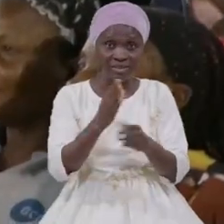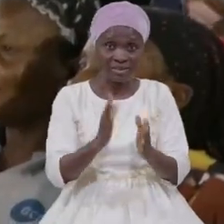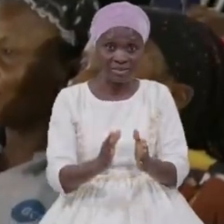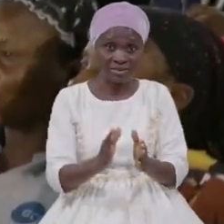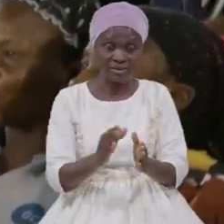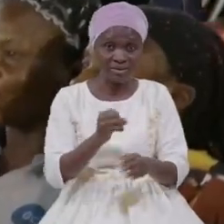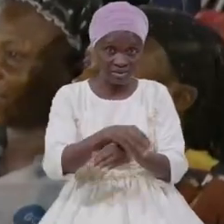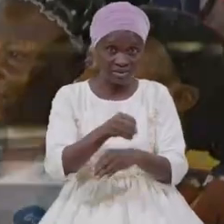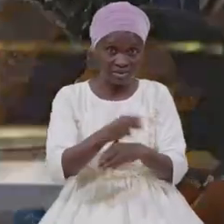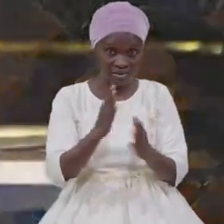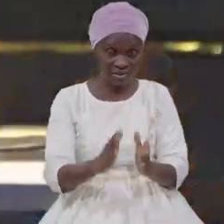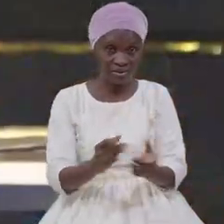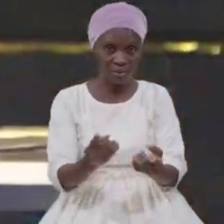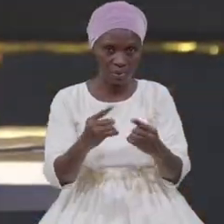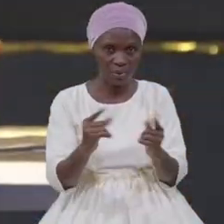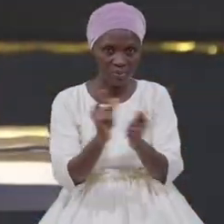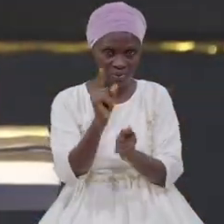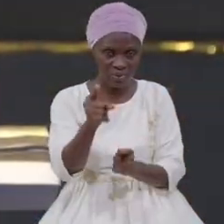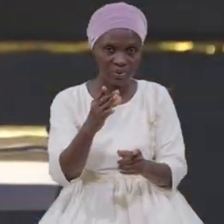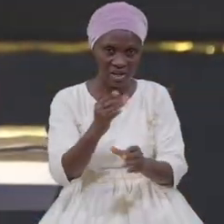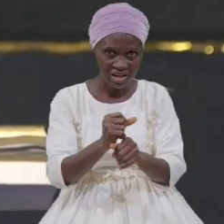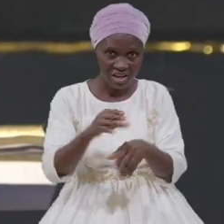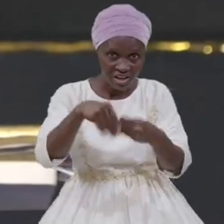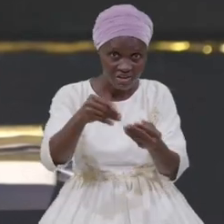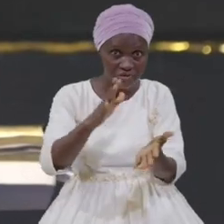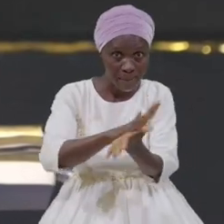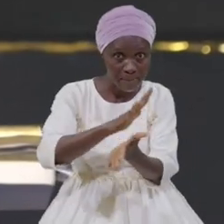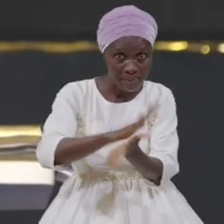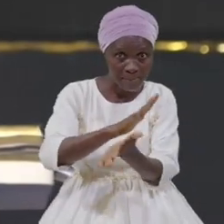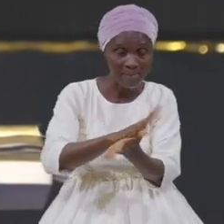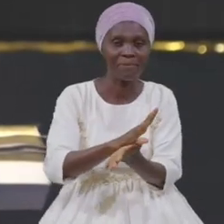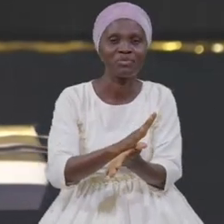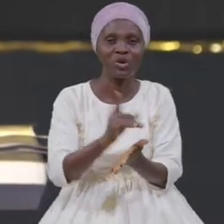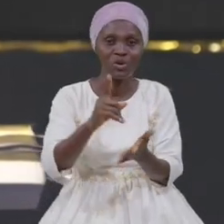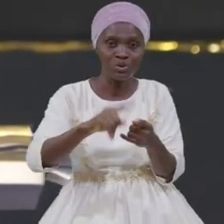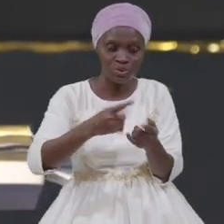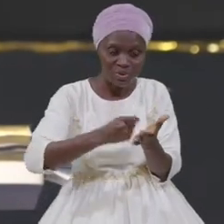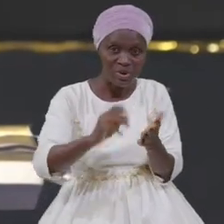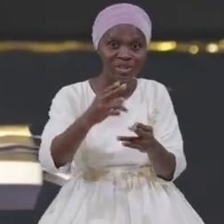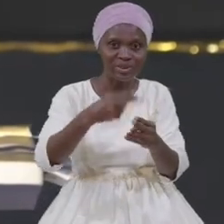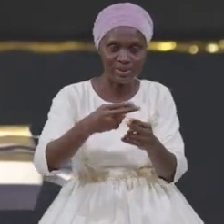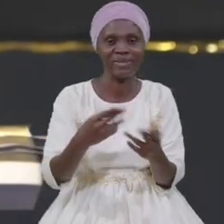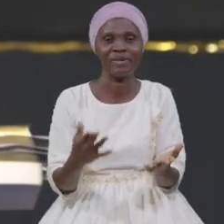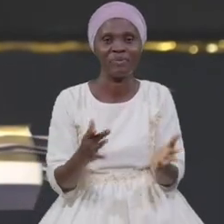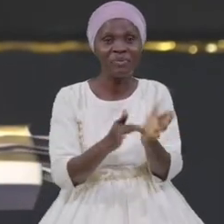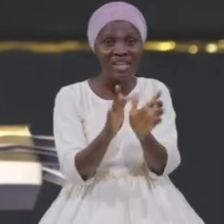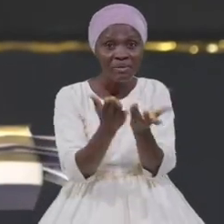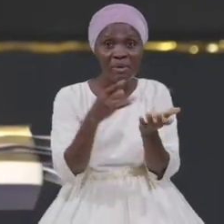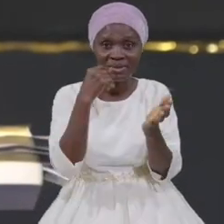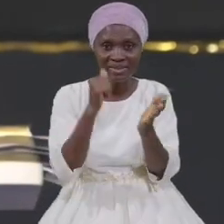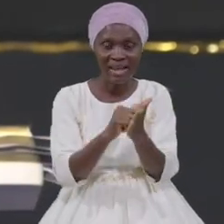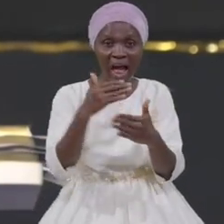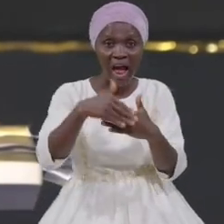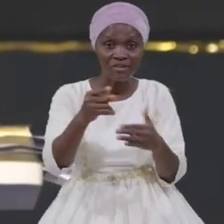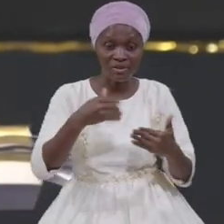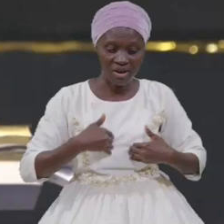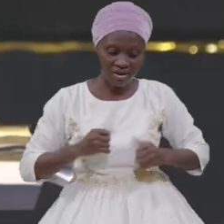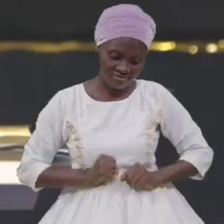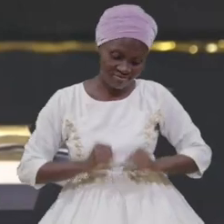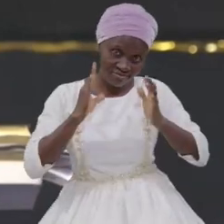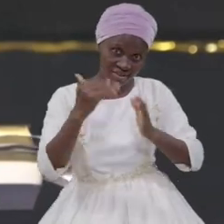Ils vont prendre vos noms. La Bible dit, quand vous donnez au Seigneur, dans la réalité, vous êtes pardonné, vous